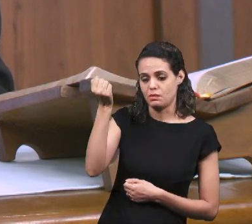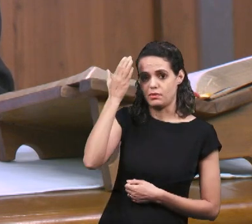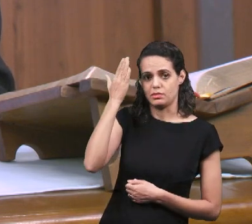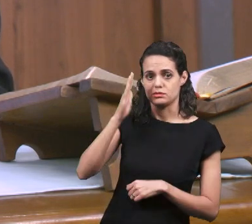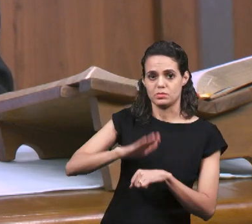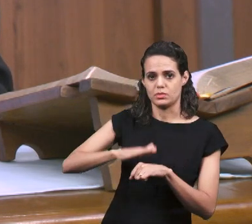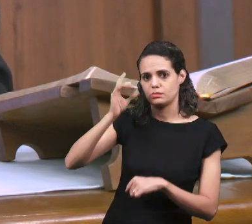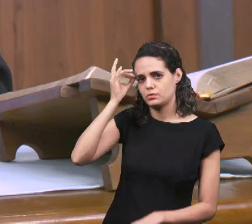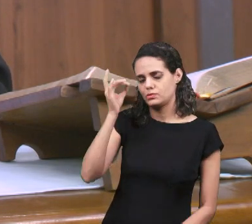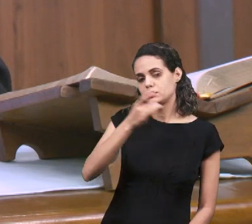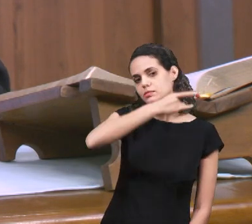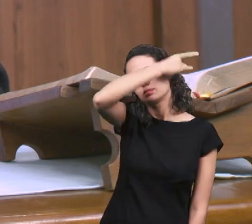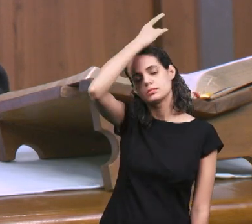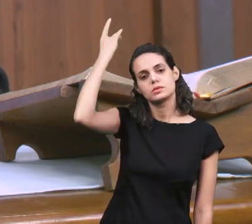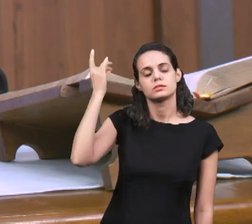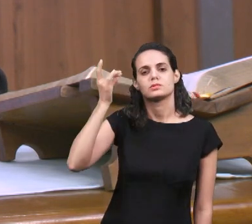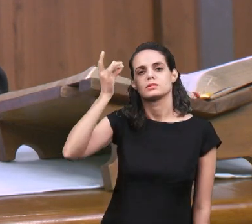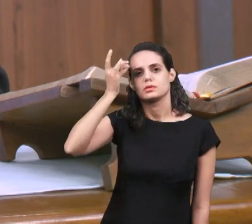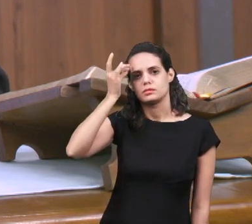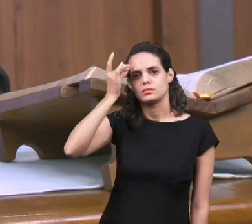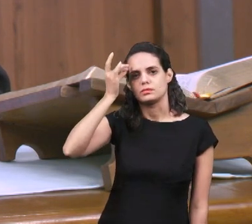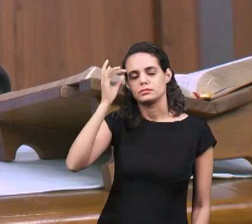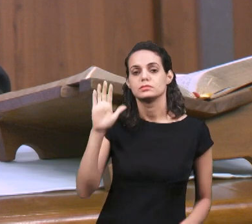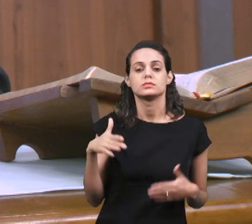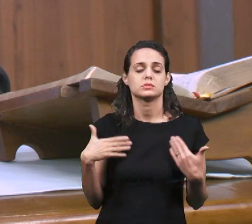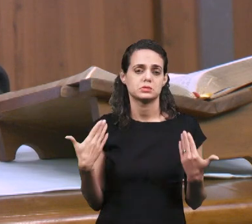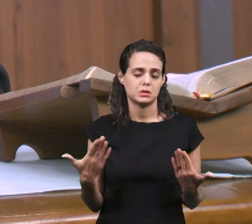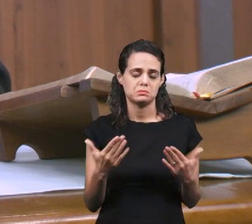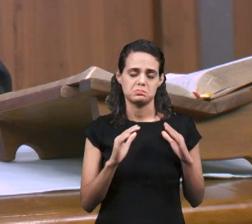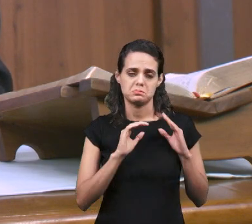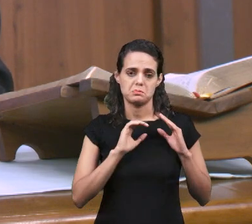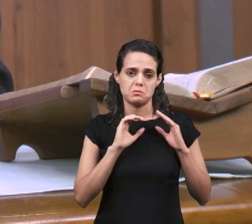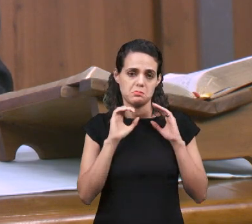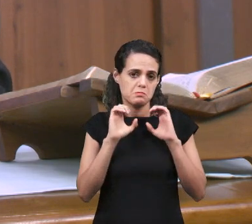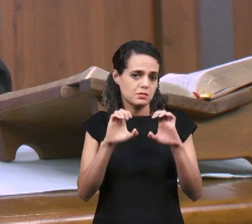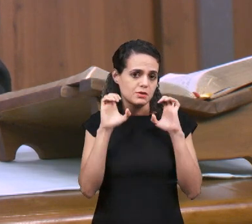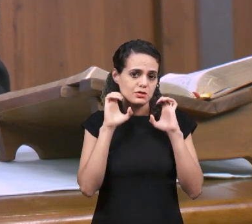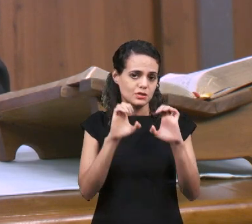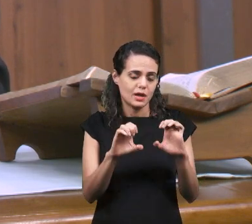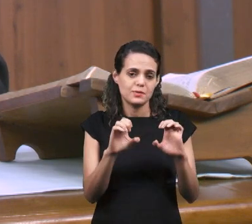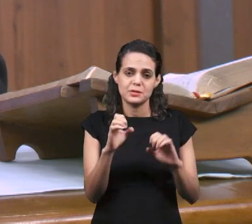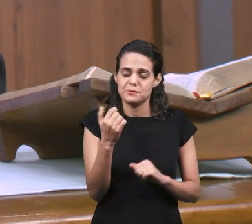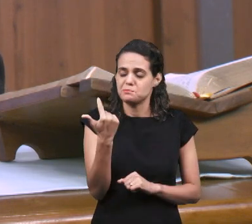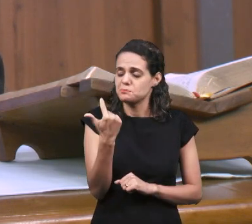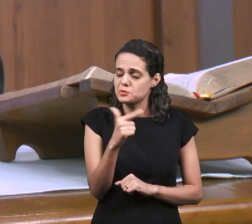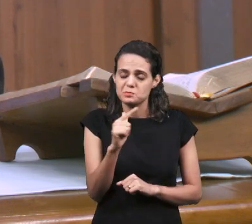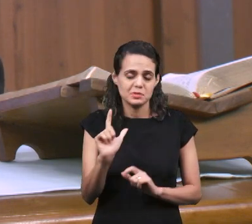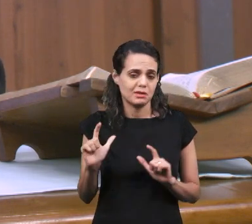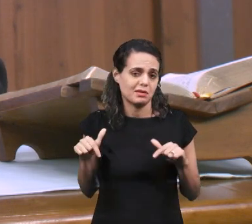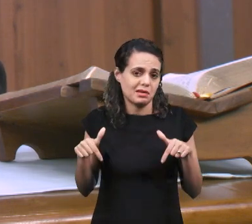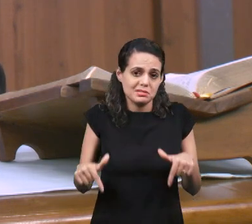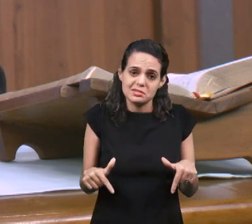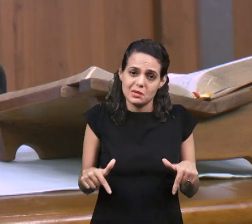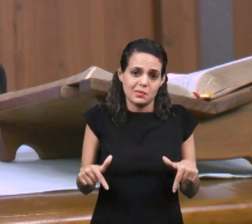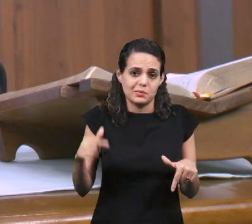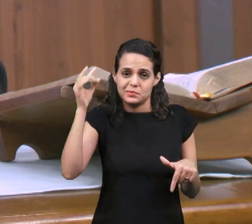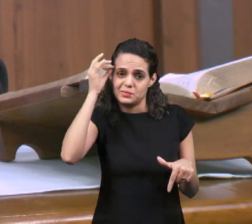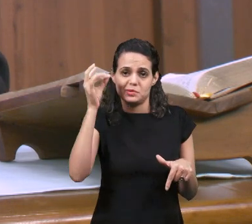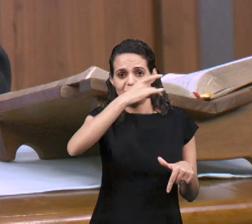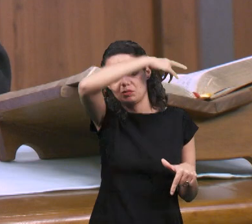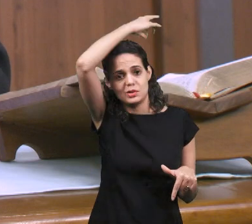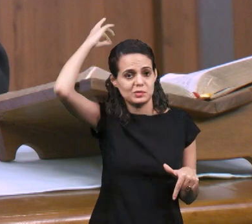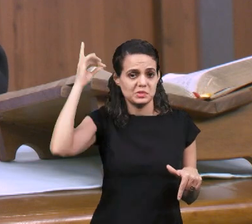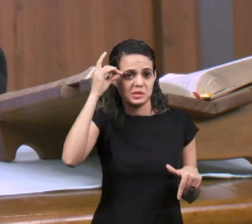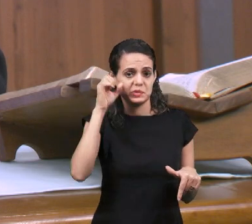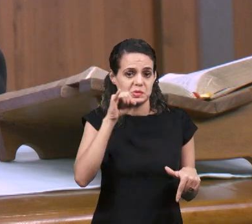Saint-Esprit. Donc, c'est exactement l'évangile qui ne manifeste pas le Saint-Esprit. Donc, en réunion le Saint-Esprit, le